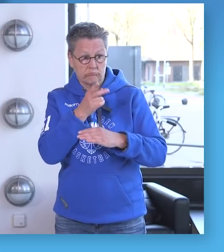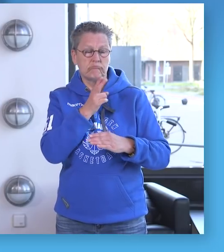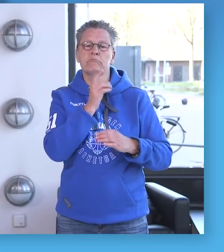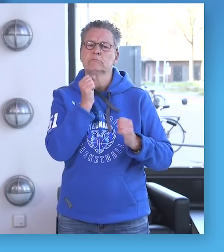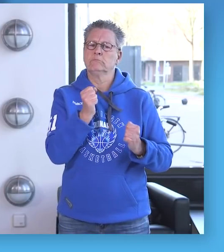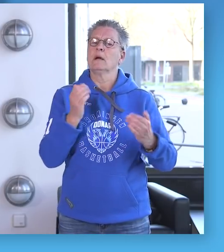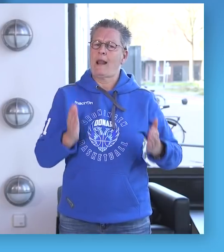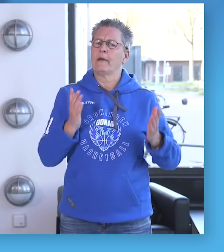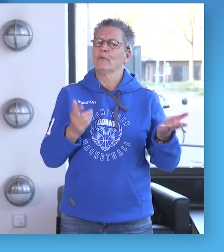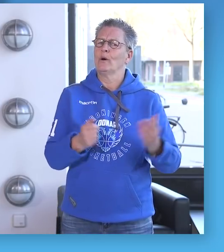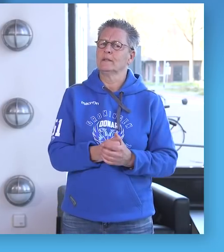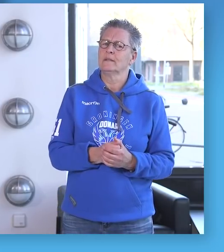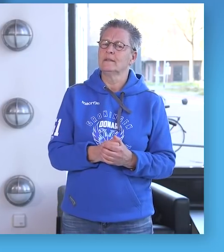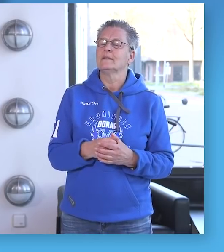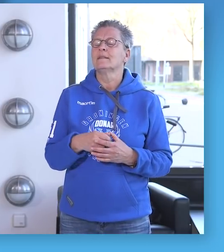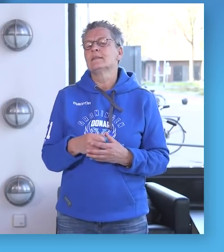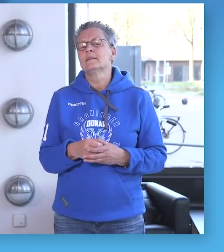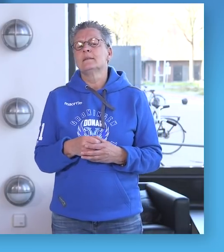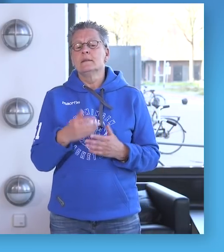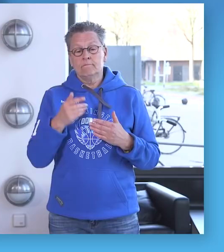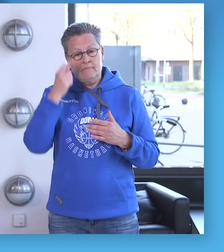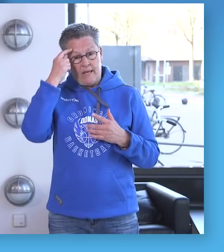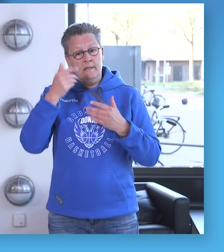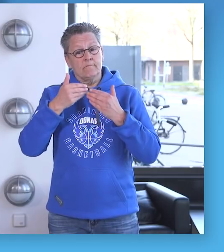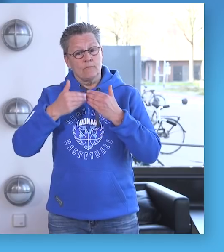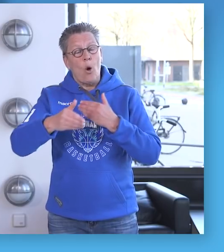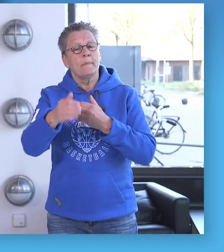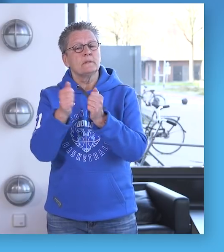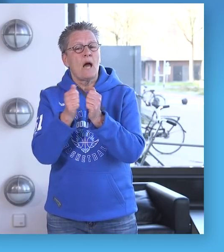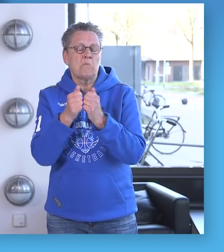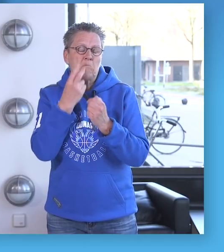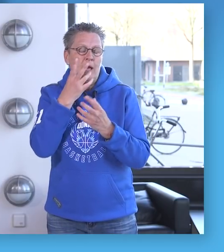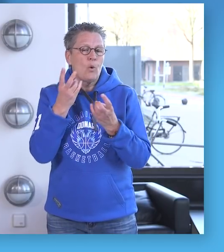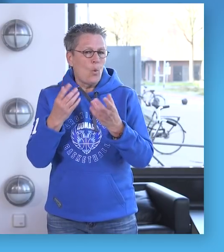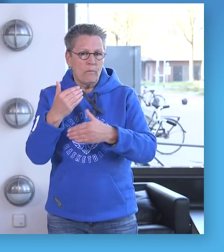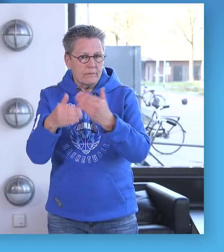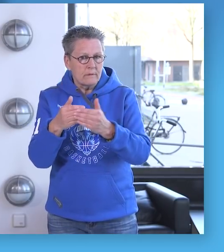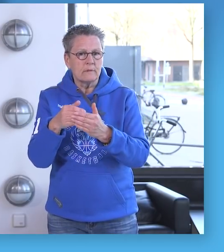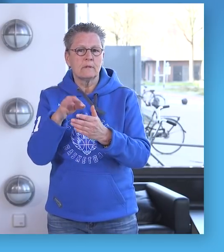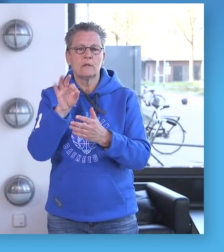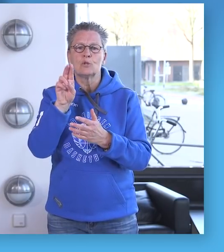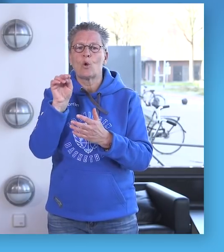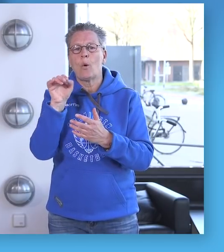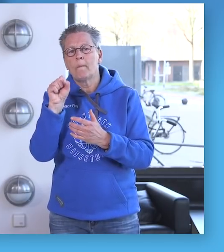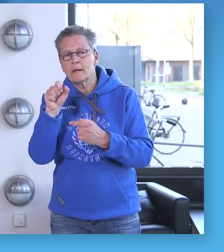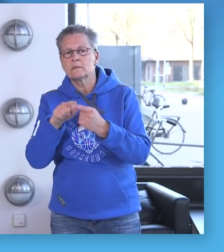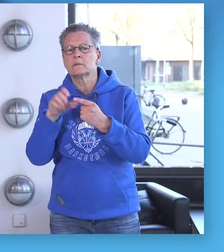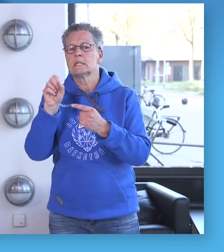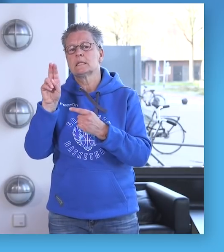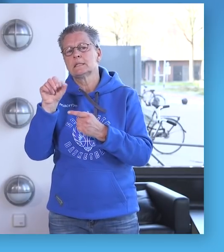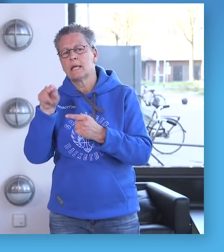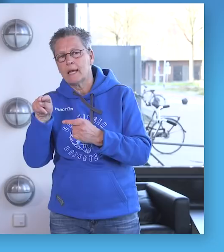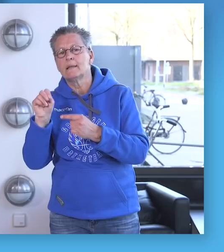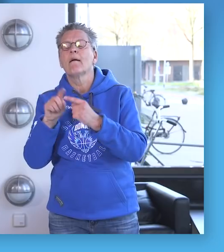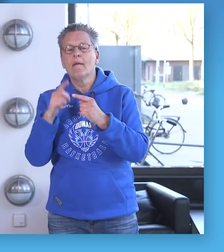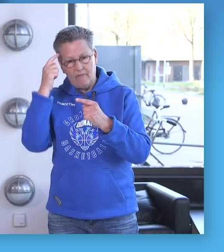zijn. Ja. Wat we in ieder geval weten voor het komend jaar, hoe het dan ook maar zal uitpakken, dat Thomas Koenis, Leon Williams en Shane Hamming